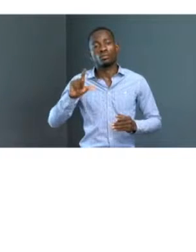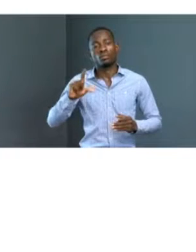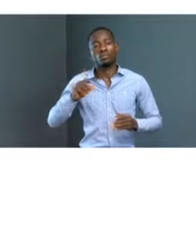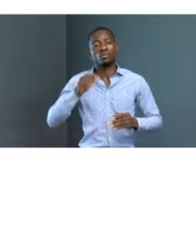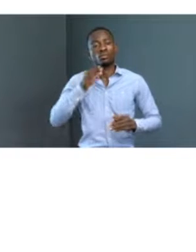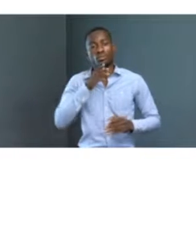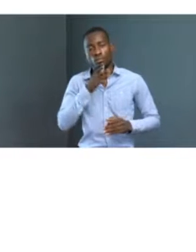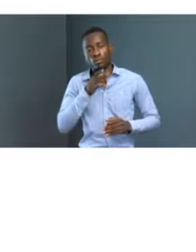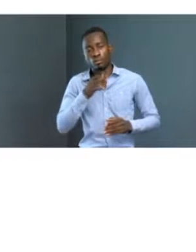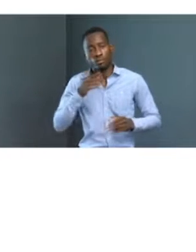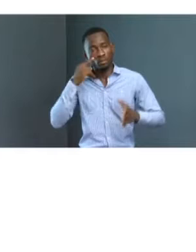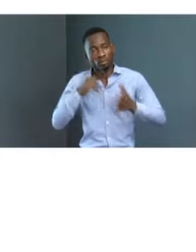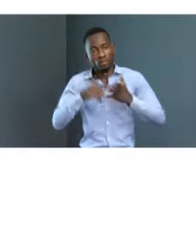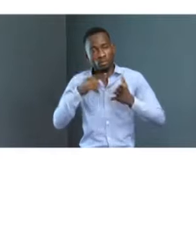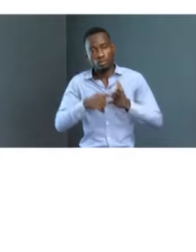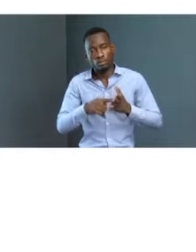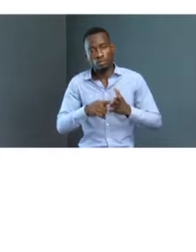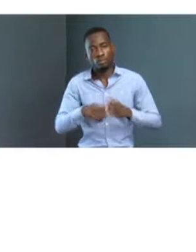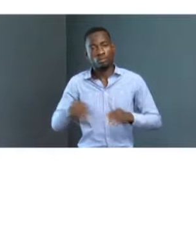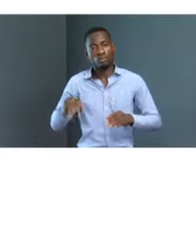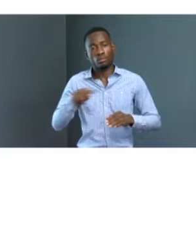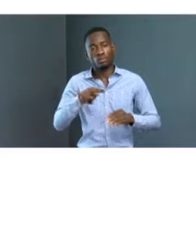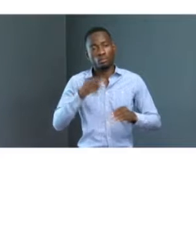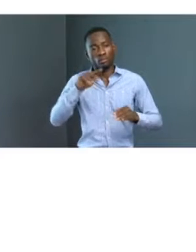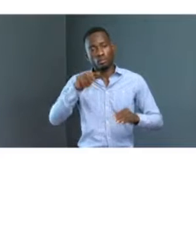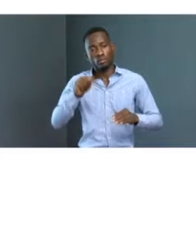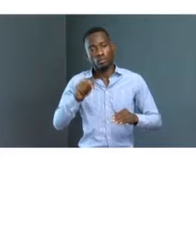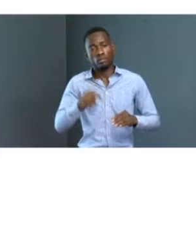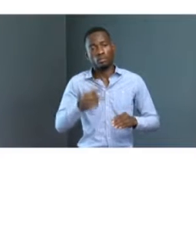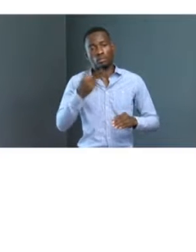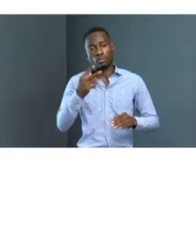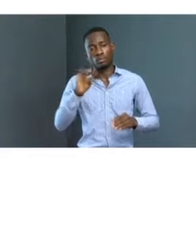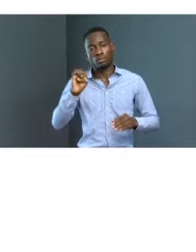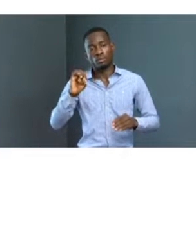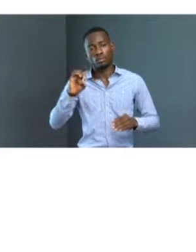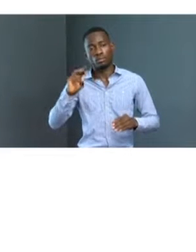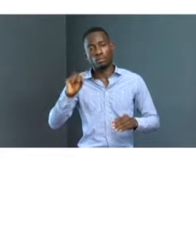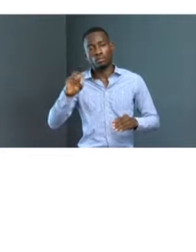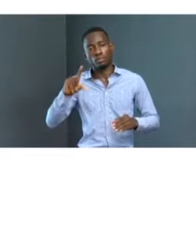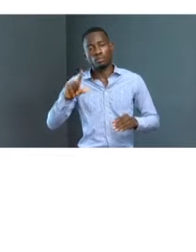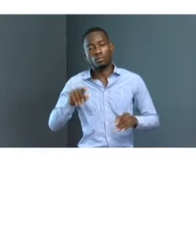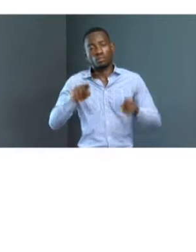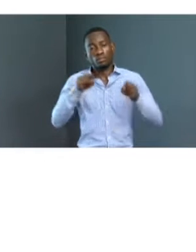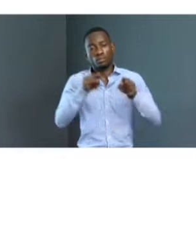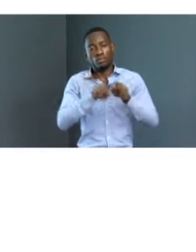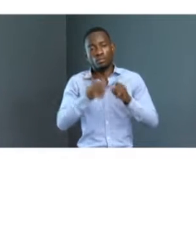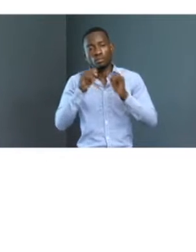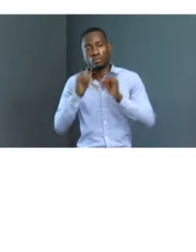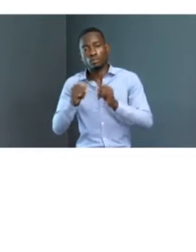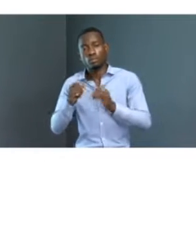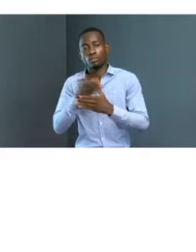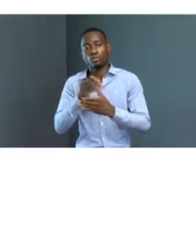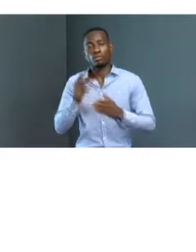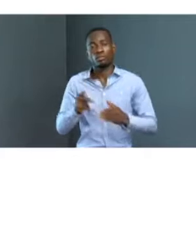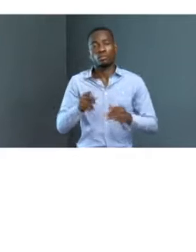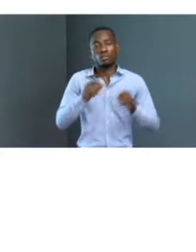allez constater, pour ceux qui me suivent devant leur poste télé, que ces deux molécules filles sont identiques entre elles et identiques à la molécule mère.